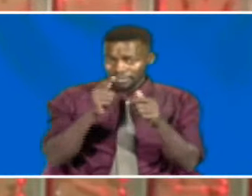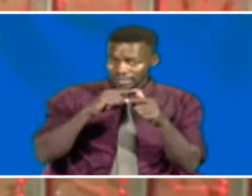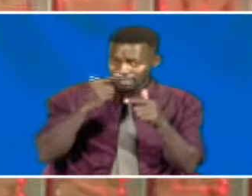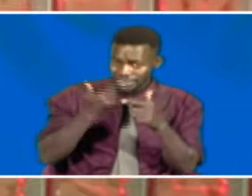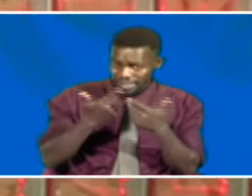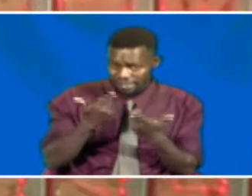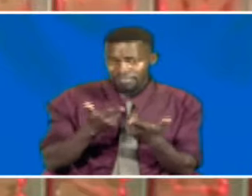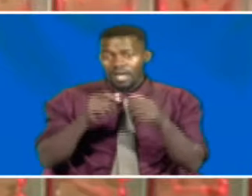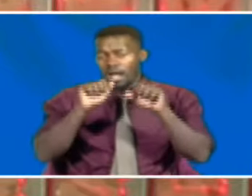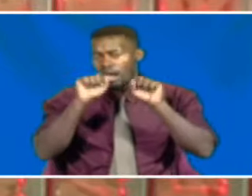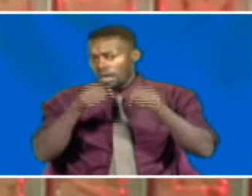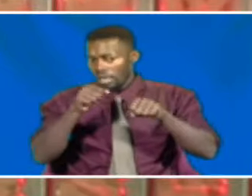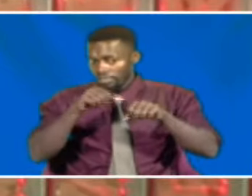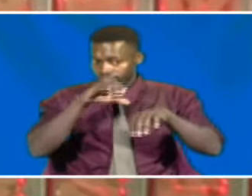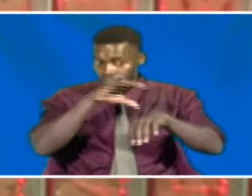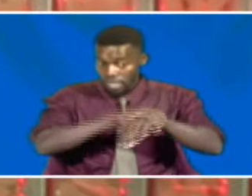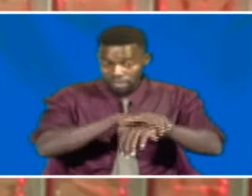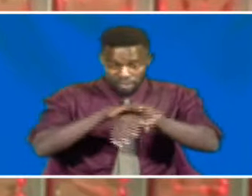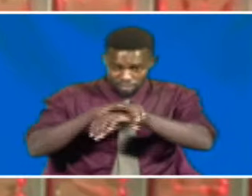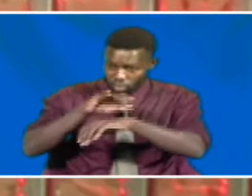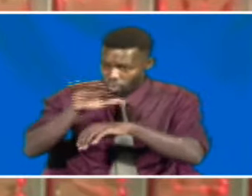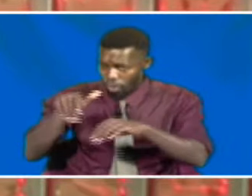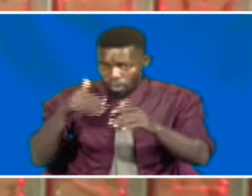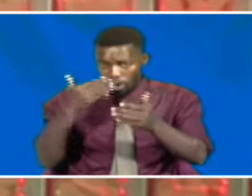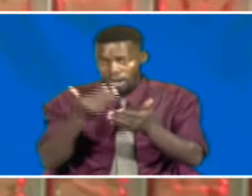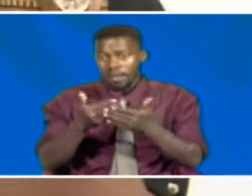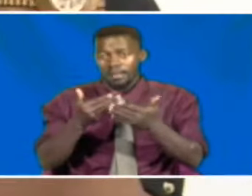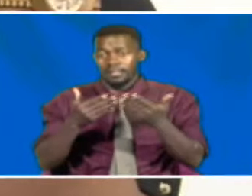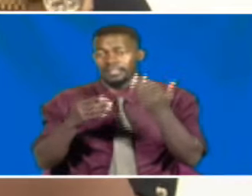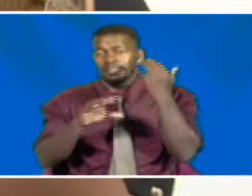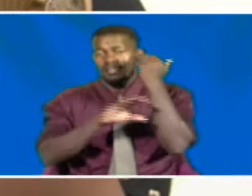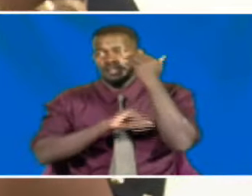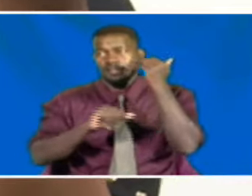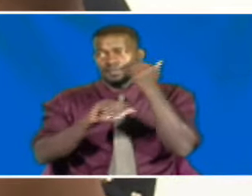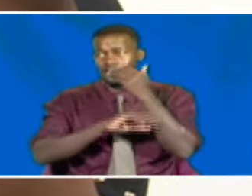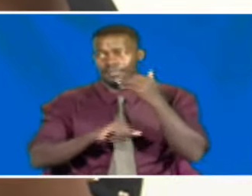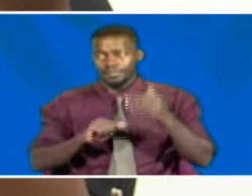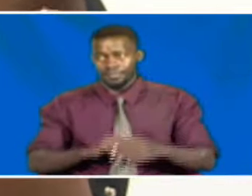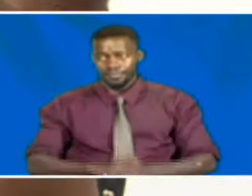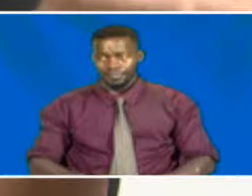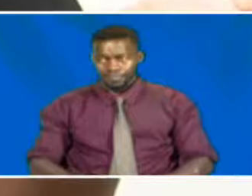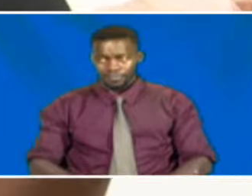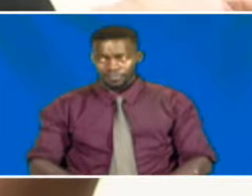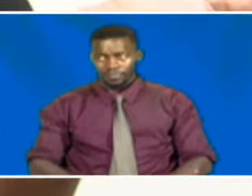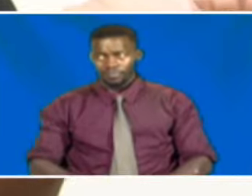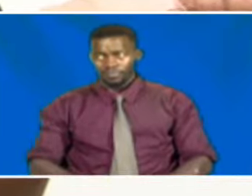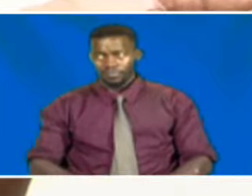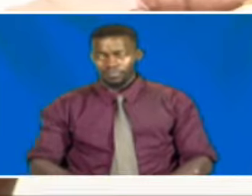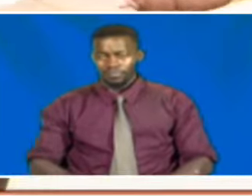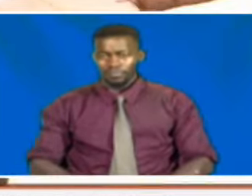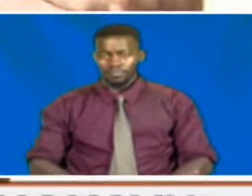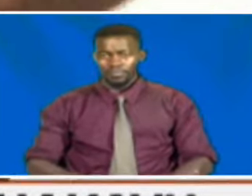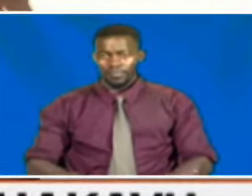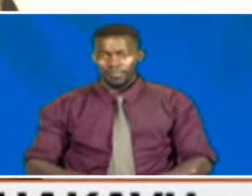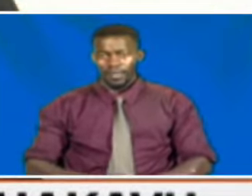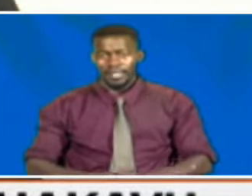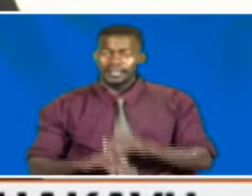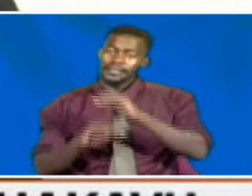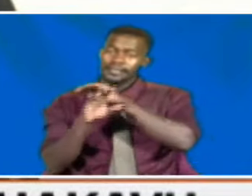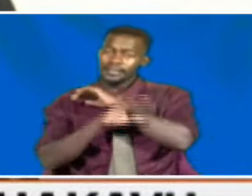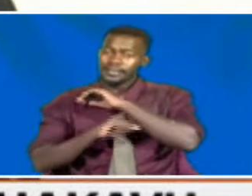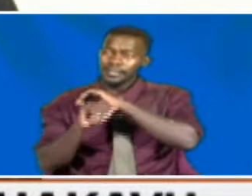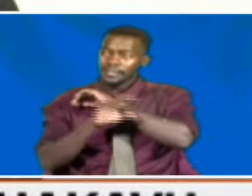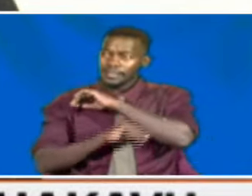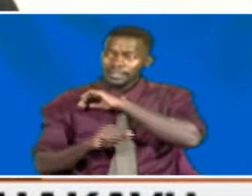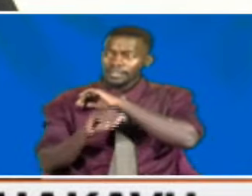yao kuiba vyuma na kuuza kinyume na sheria. Steal something and they put it in the open. So even